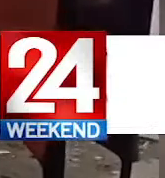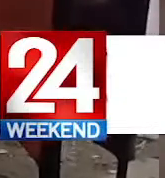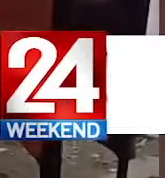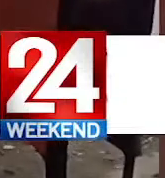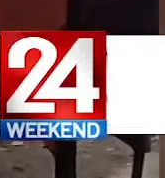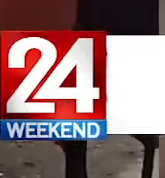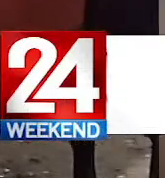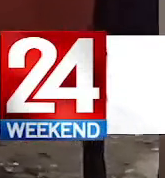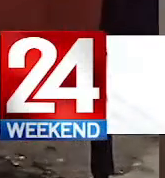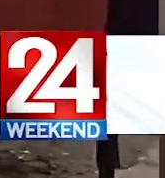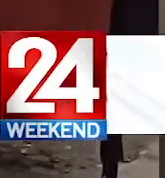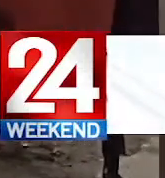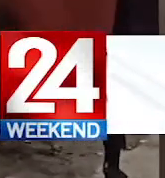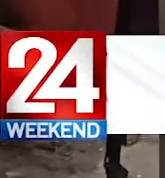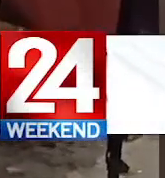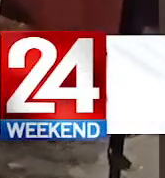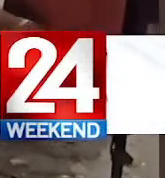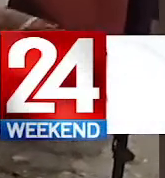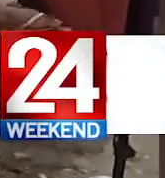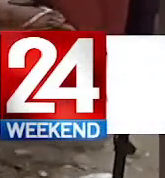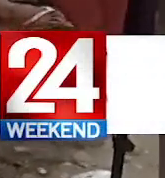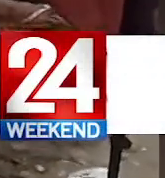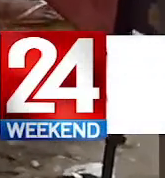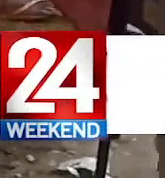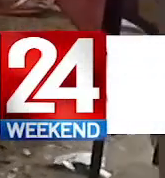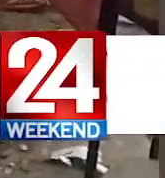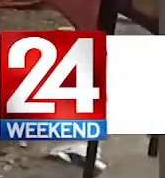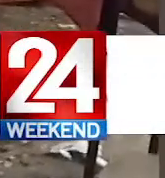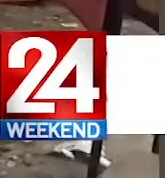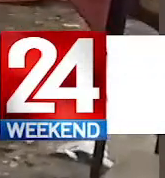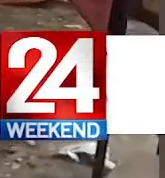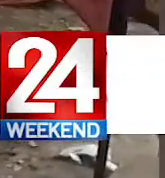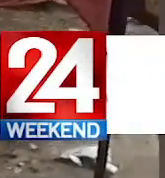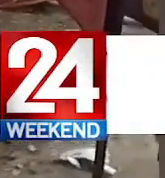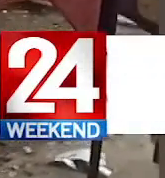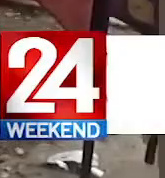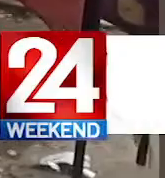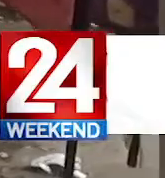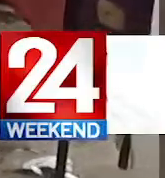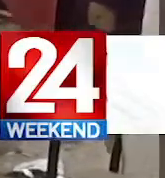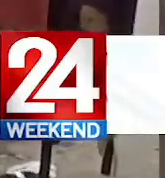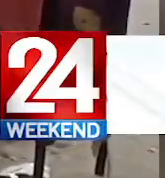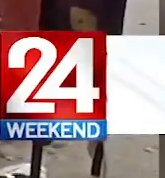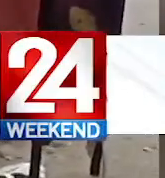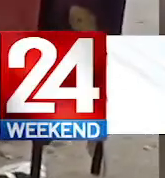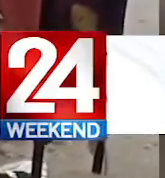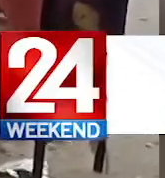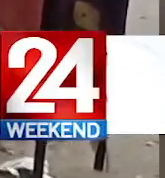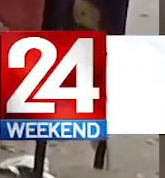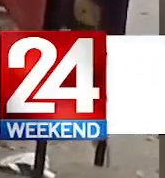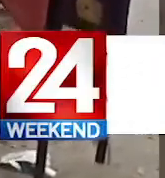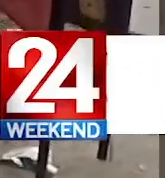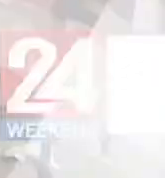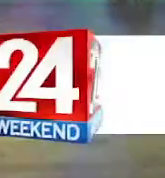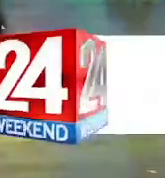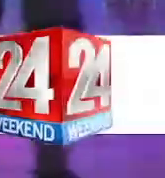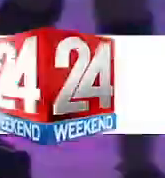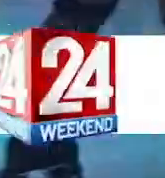Rider na may dalang baril kahit may gun ban pa, nagmakaawa sa traffic enforcer.